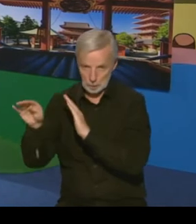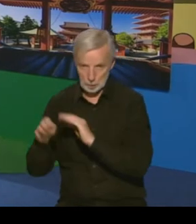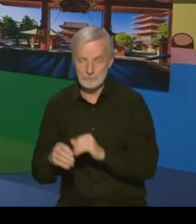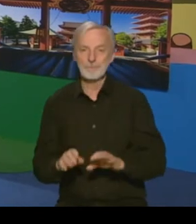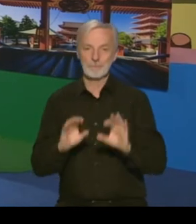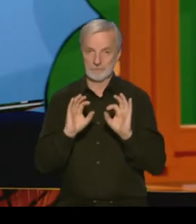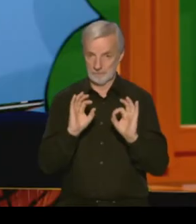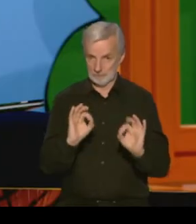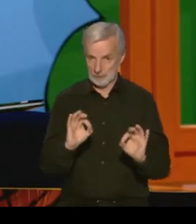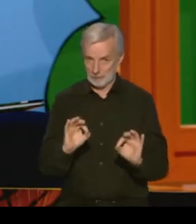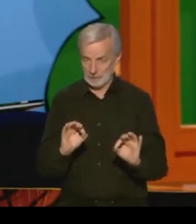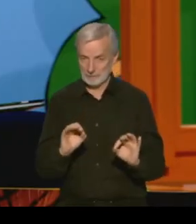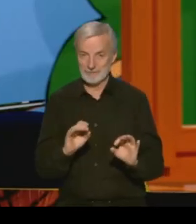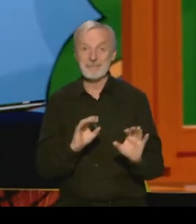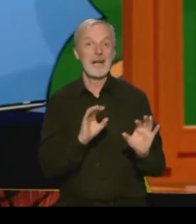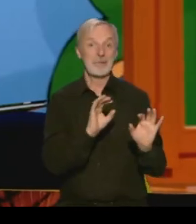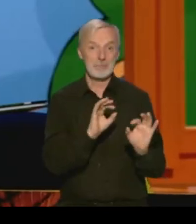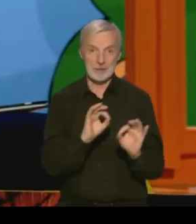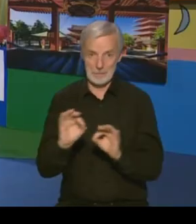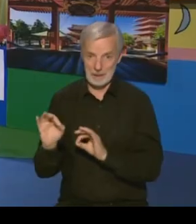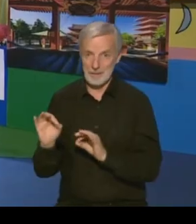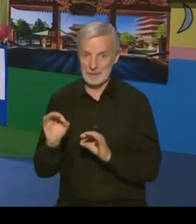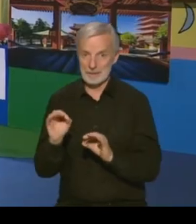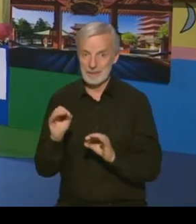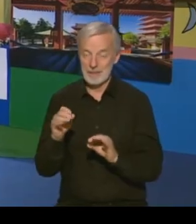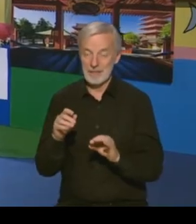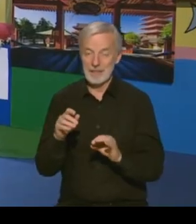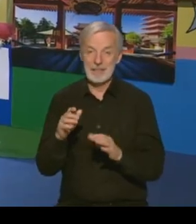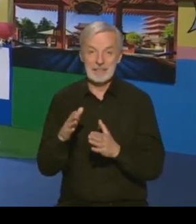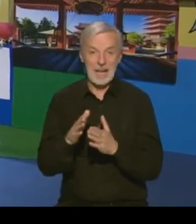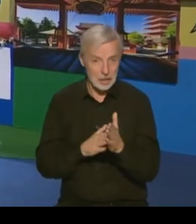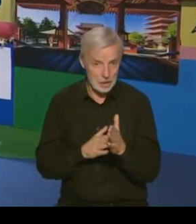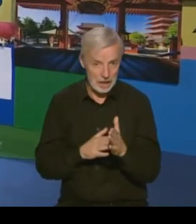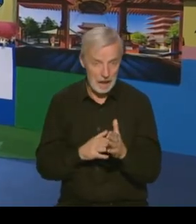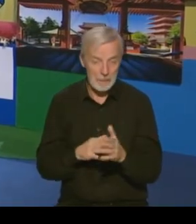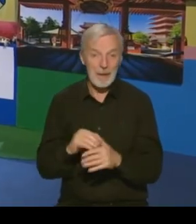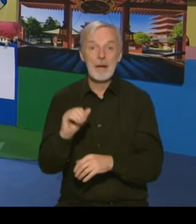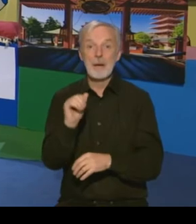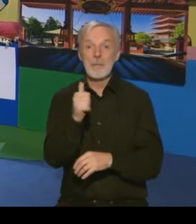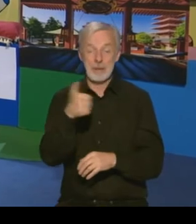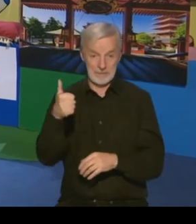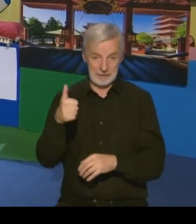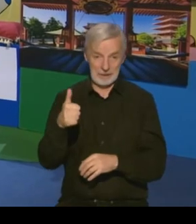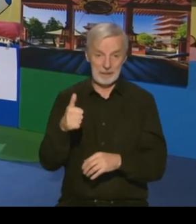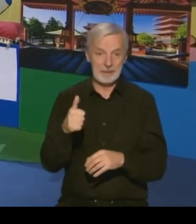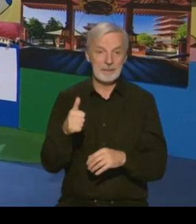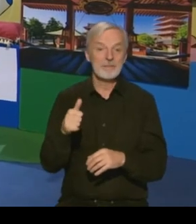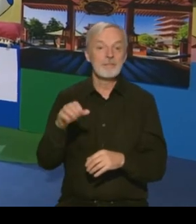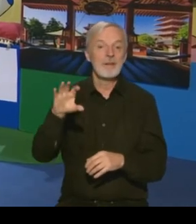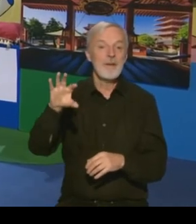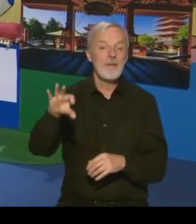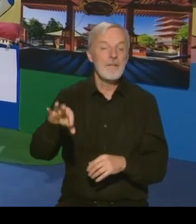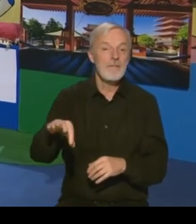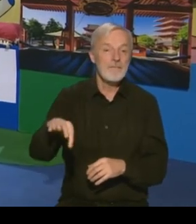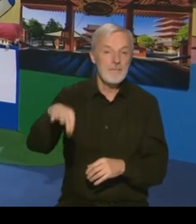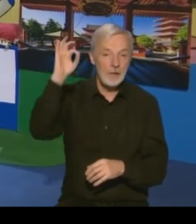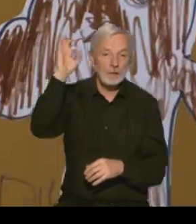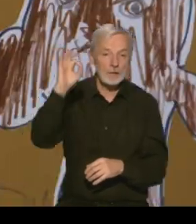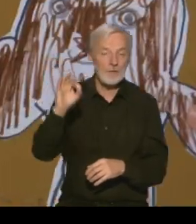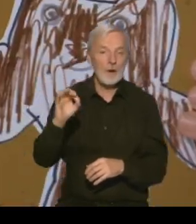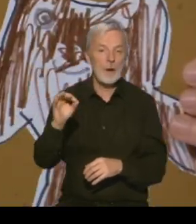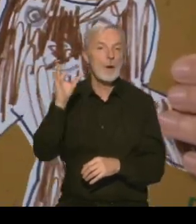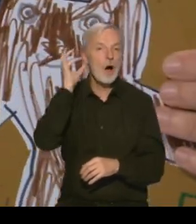to, jubí! Ano, jdeme na to. Prvním šťastlivcem se stává